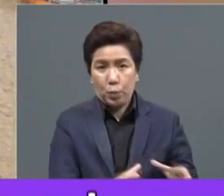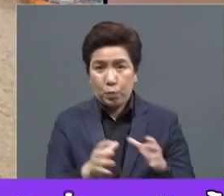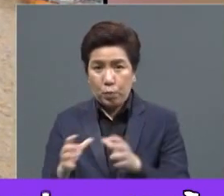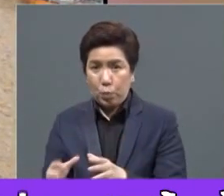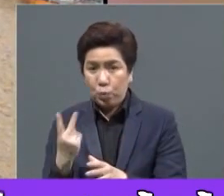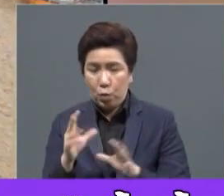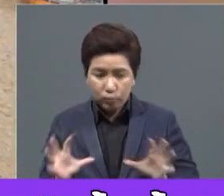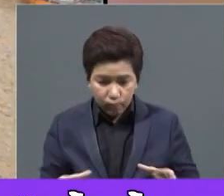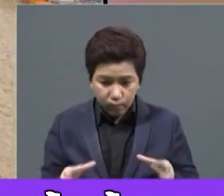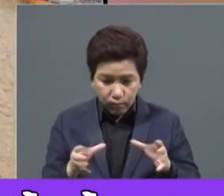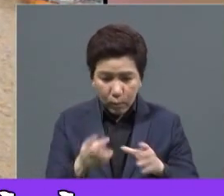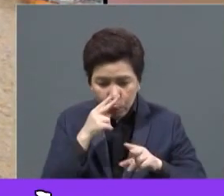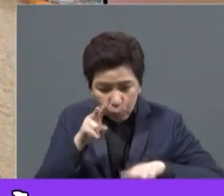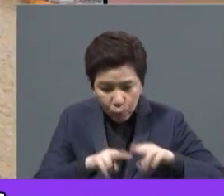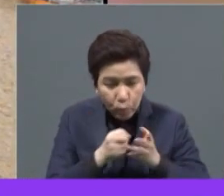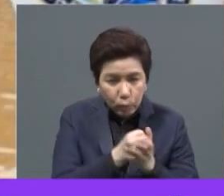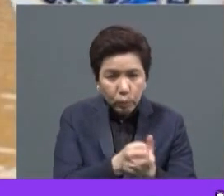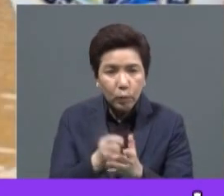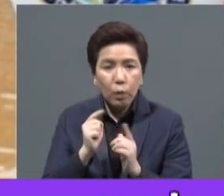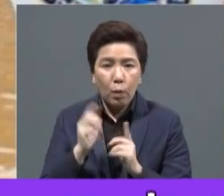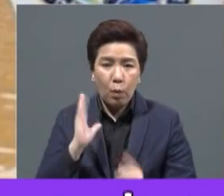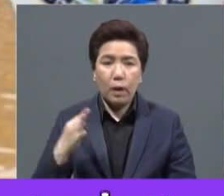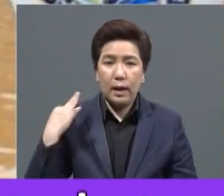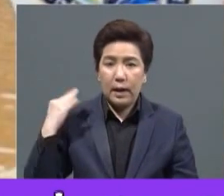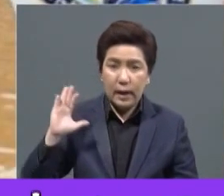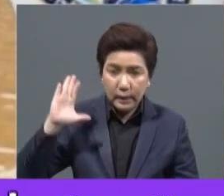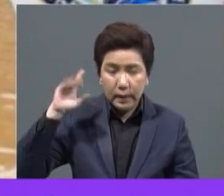และดินโคนถล่มแล้วก็หน่วยงานที่เกี่ยวข้องได้ทราบต่อไปนั่นเองค่ะ